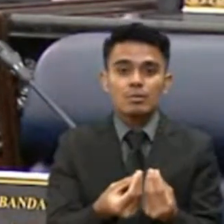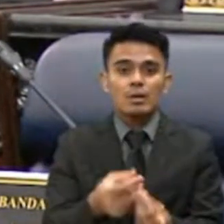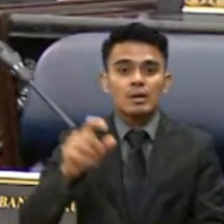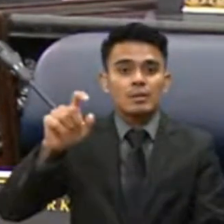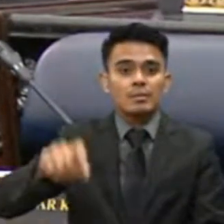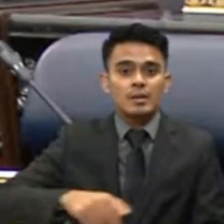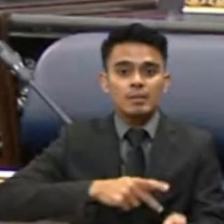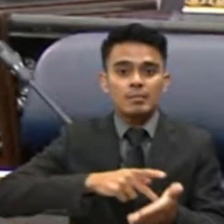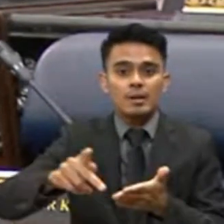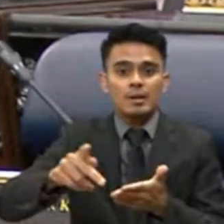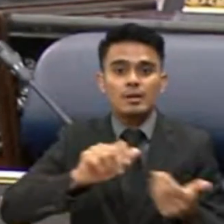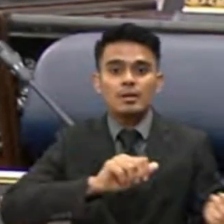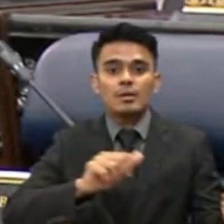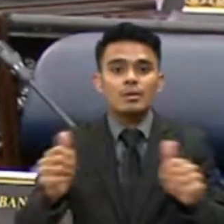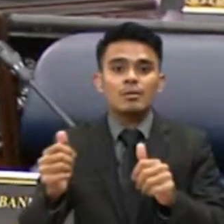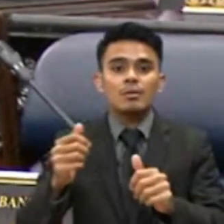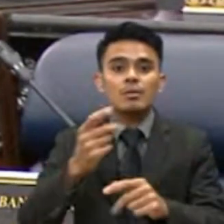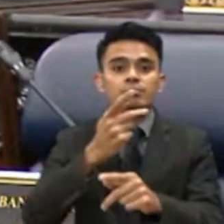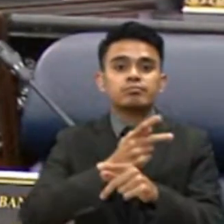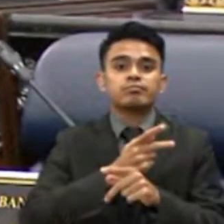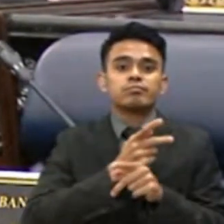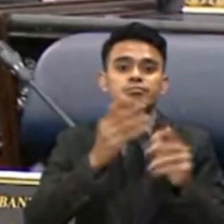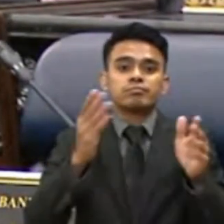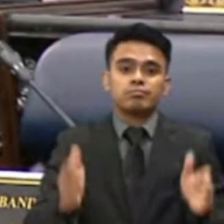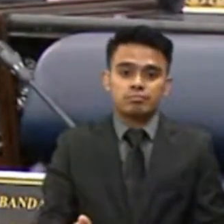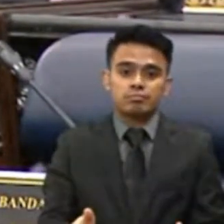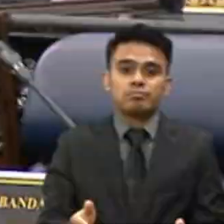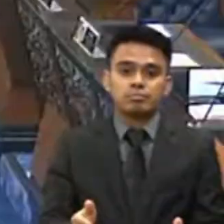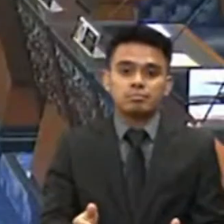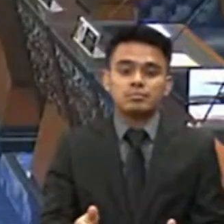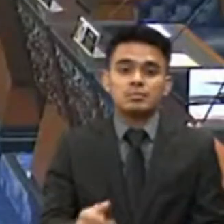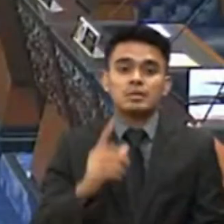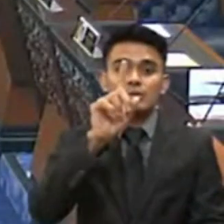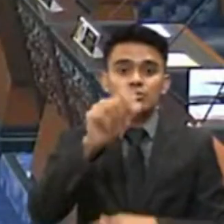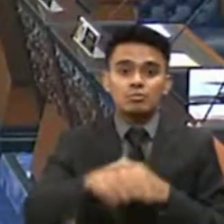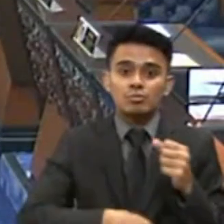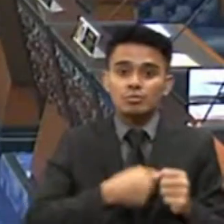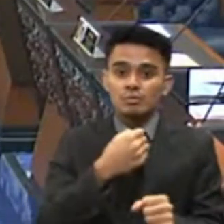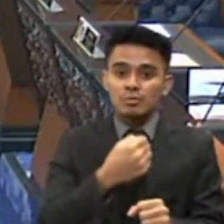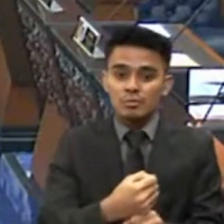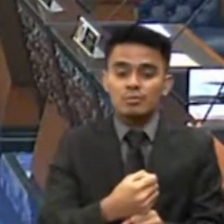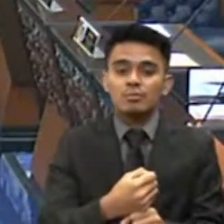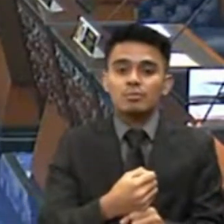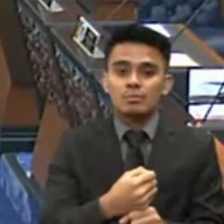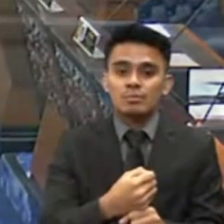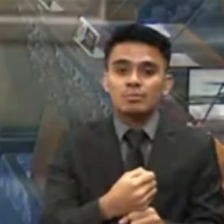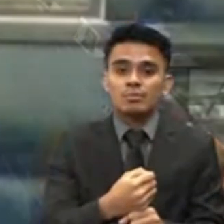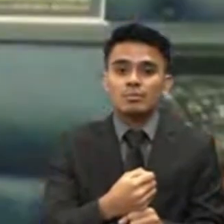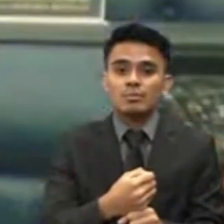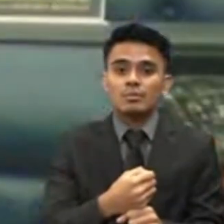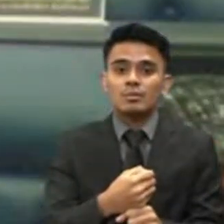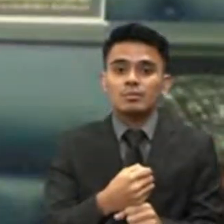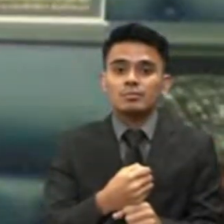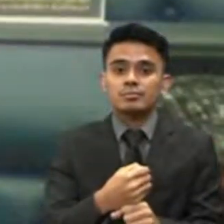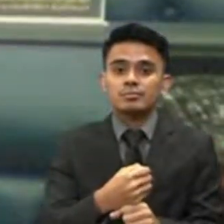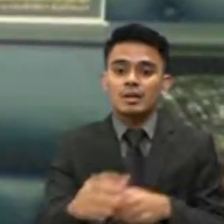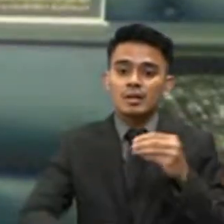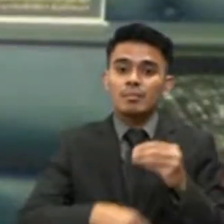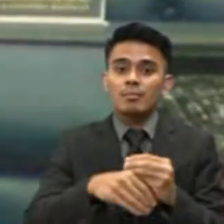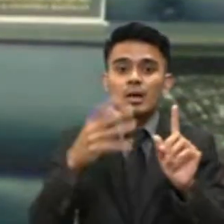perlu dibayar oleh pemungutan-pengutang itu adalah satu tahun tambah 15 pilihan